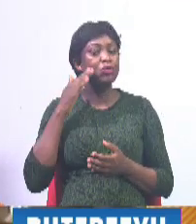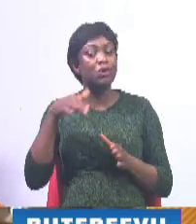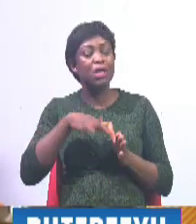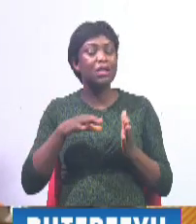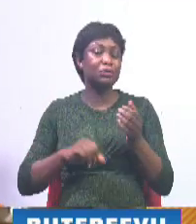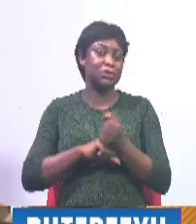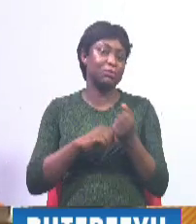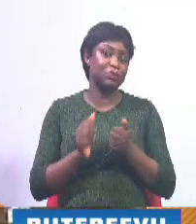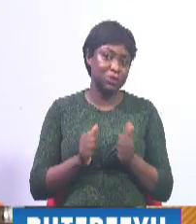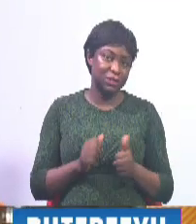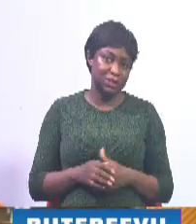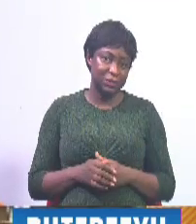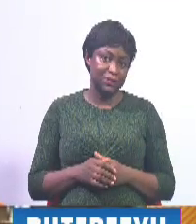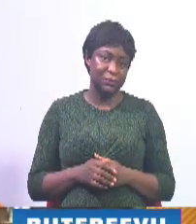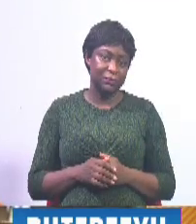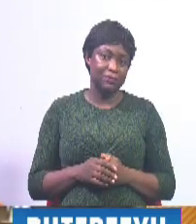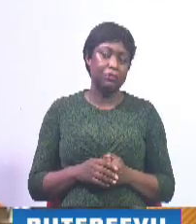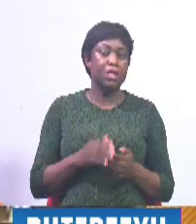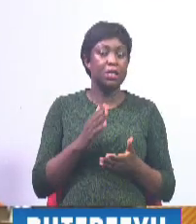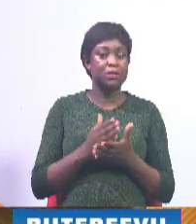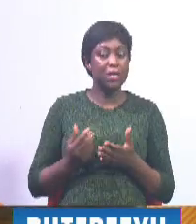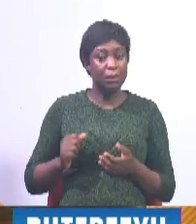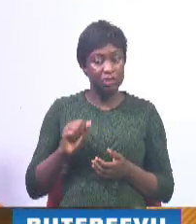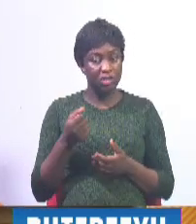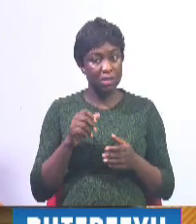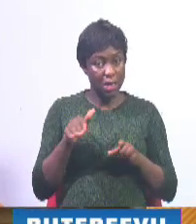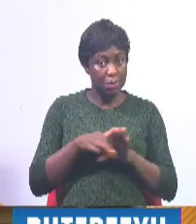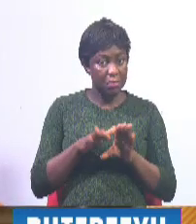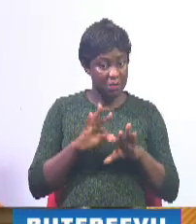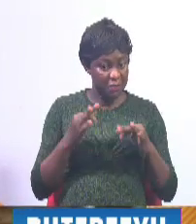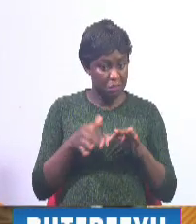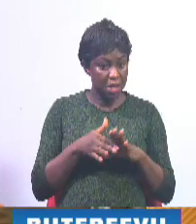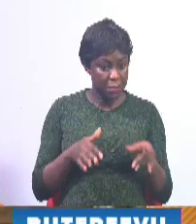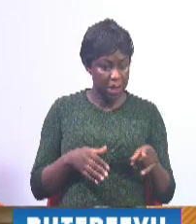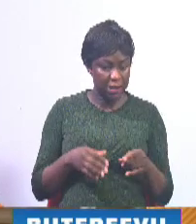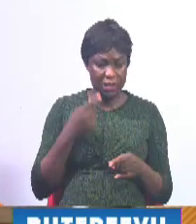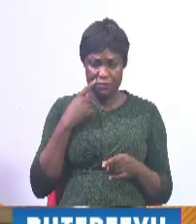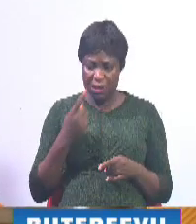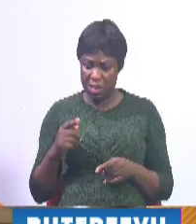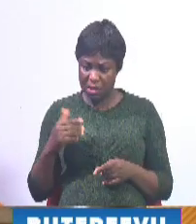bityo nga banoonyaayo mulamu wo